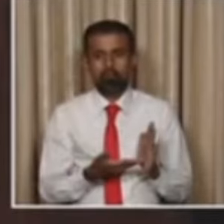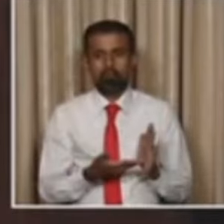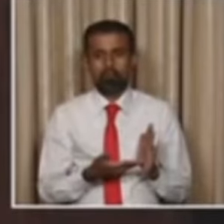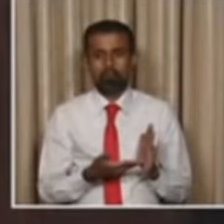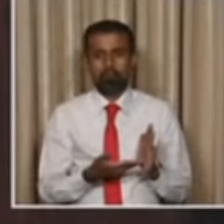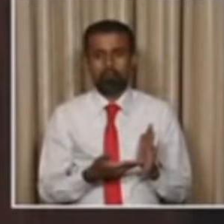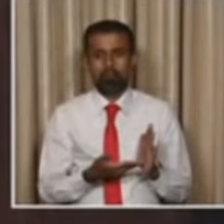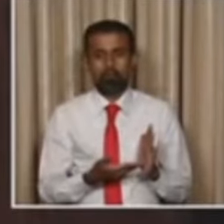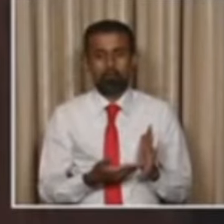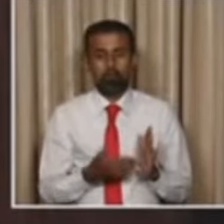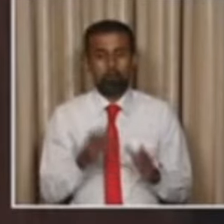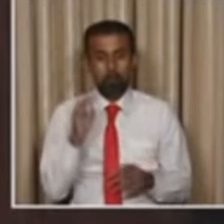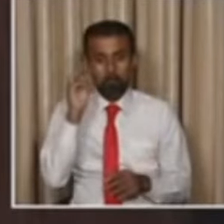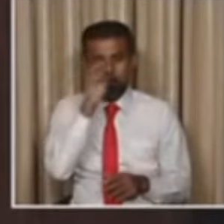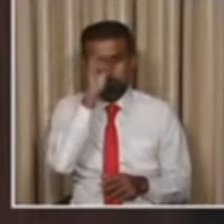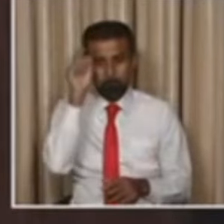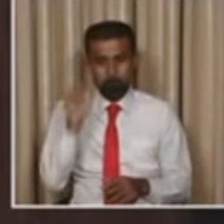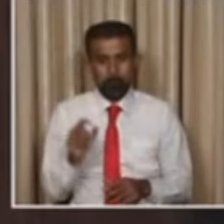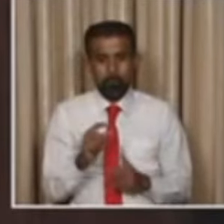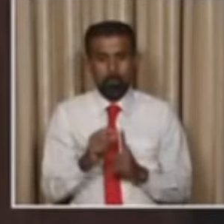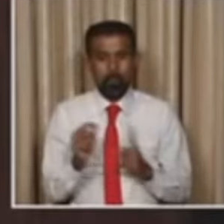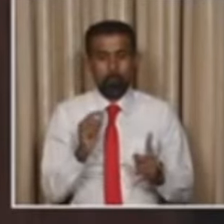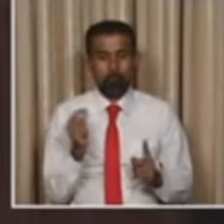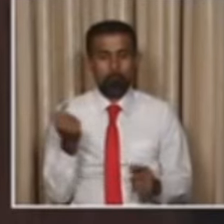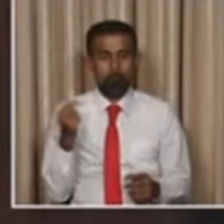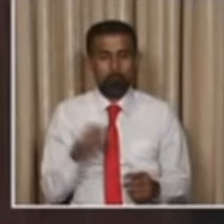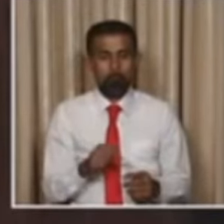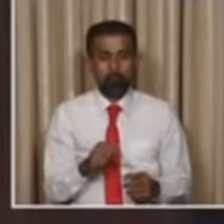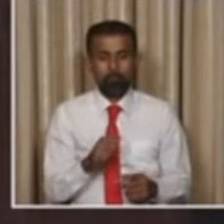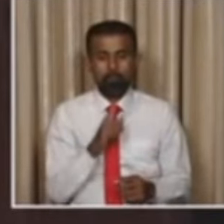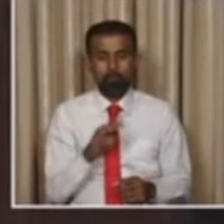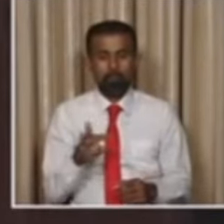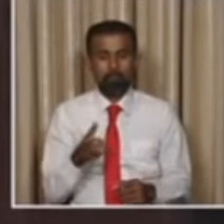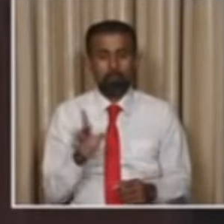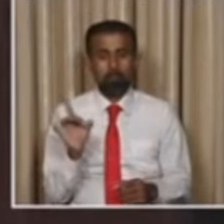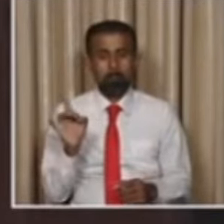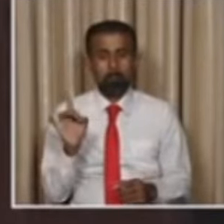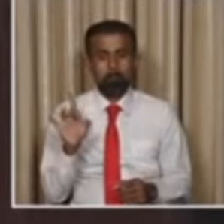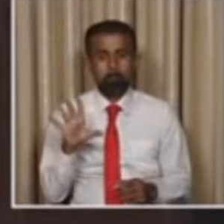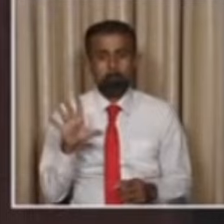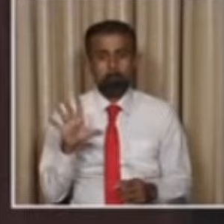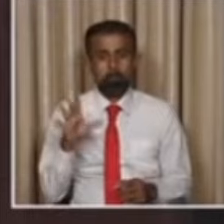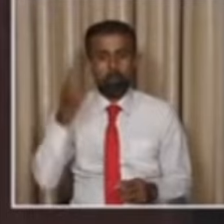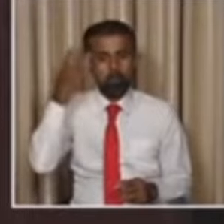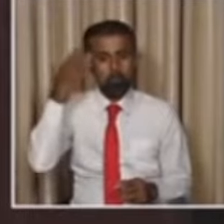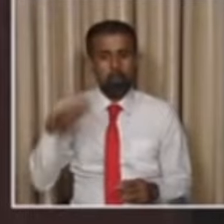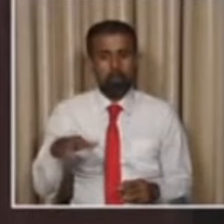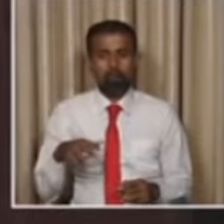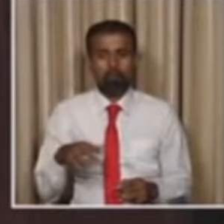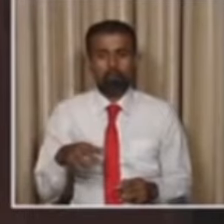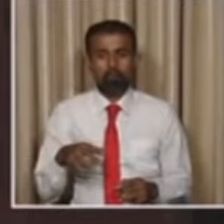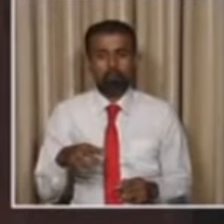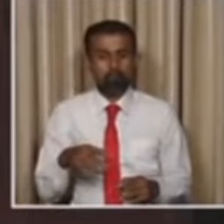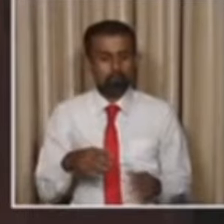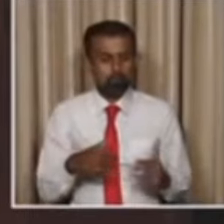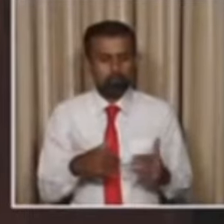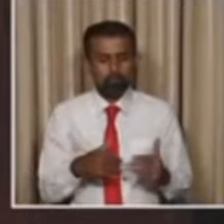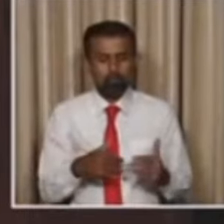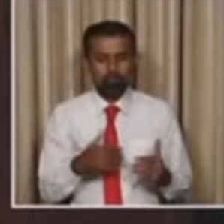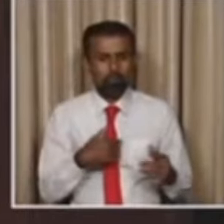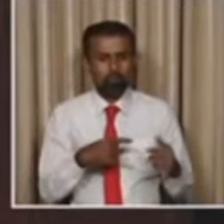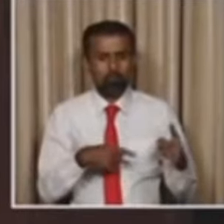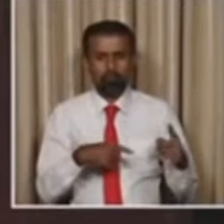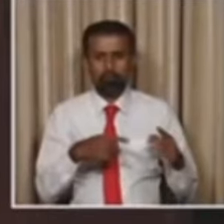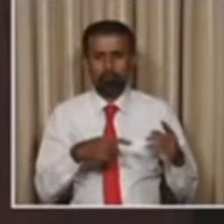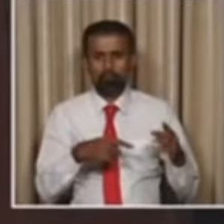පස්සේ මෛත්‍රීපාල සිරිසෙන මැතිතුම පාර්ලිමේන්තුවට එතුමා කියන 315 දෙනෙක් අවම වශයෙන් මිය ගිලා තිනවා. ඉතින් තවම එතකොට අපි මේ මිය